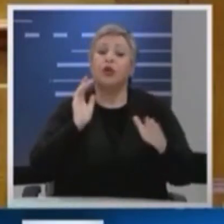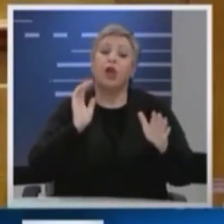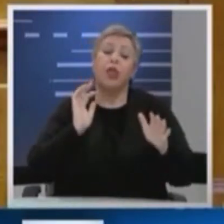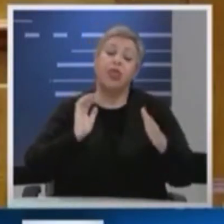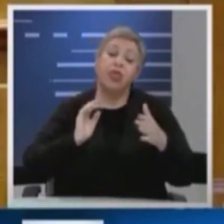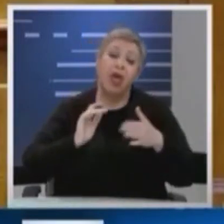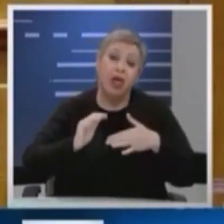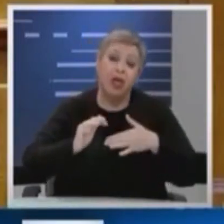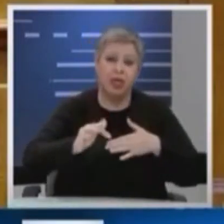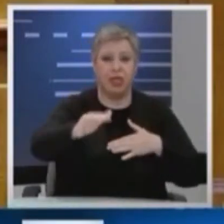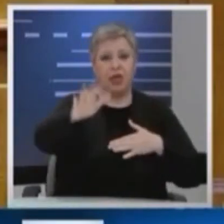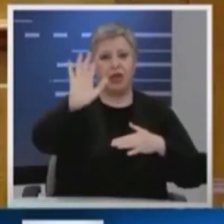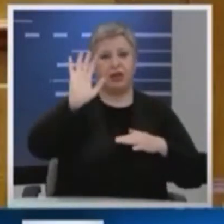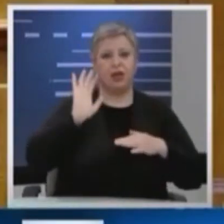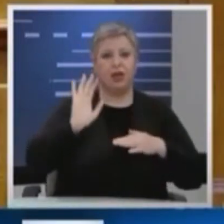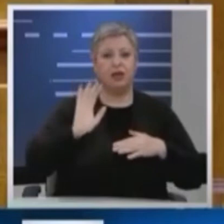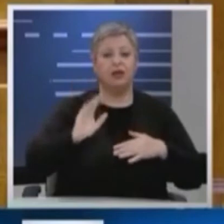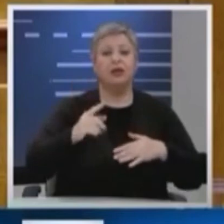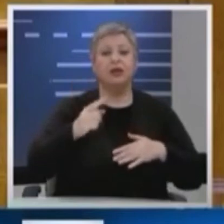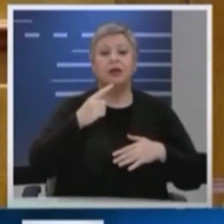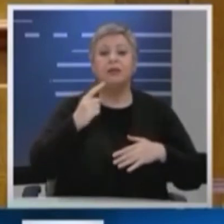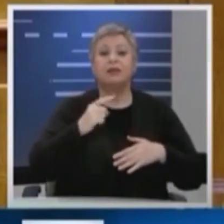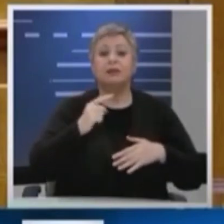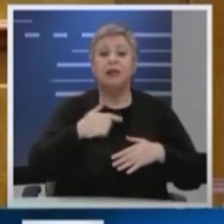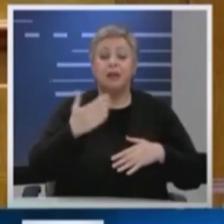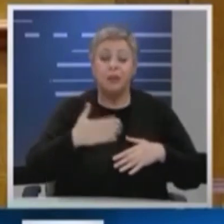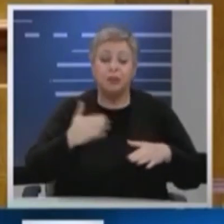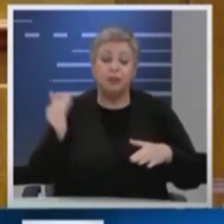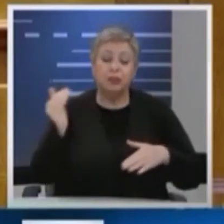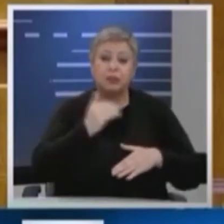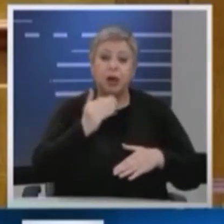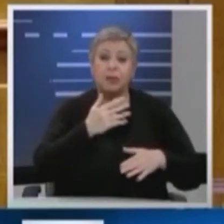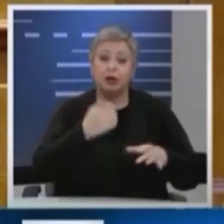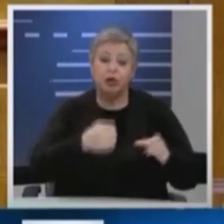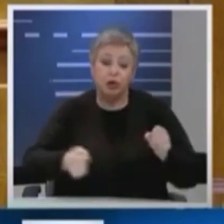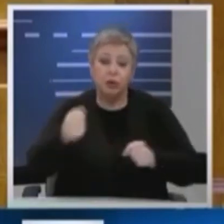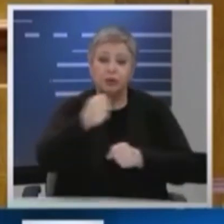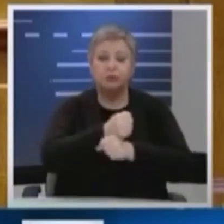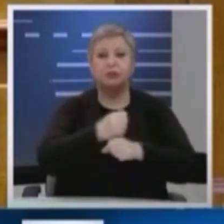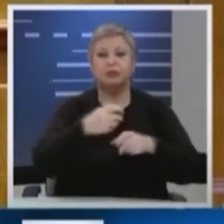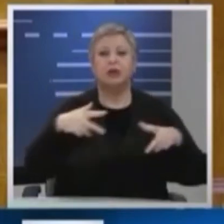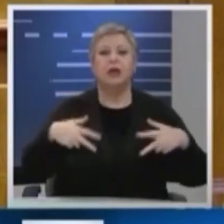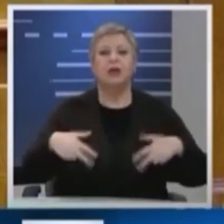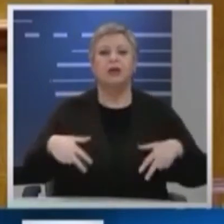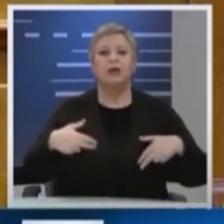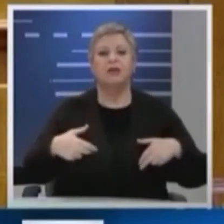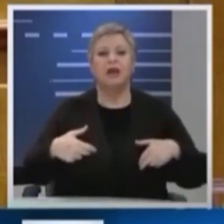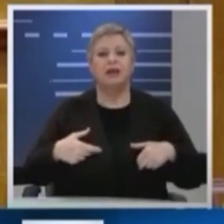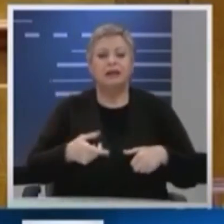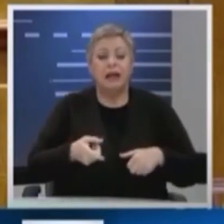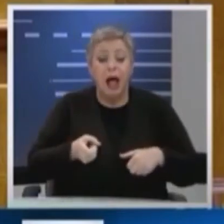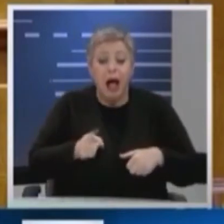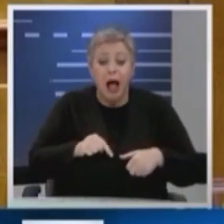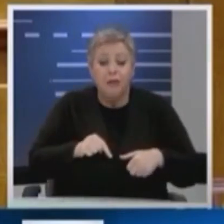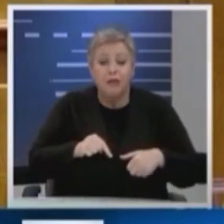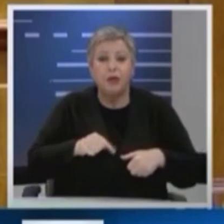μελλοντικό, αλλά πώς με τις πρώτες της πράξης μια κυβέρνηση μπορεί να αλλάξει τα πράγματα από την επόμενη